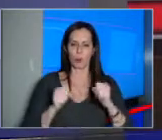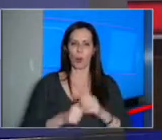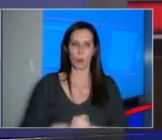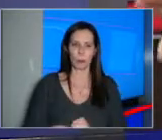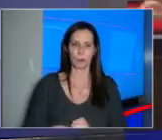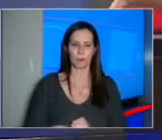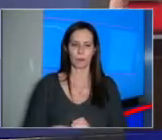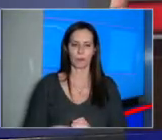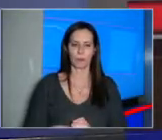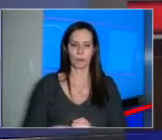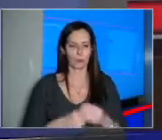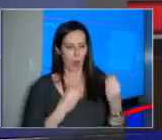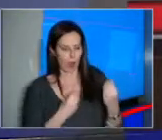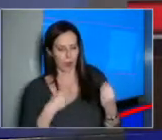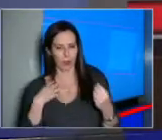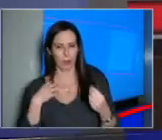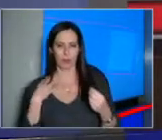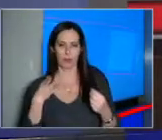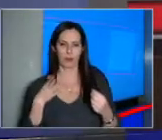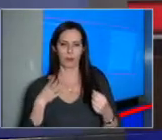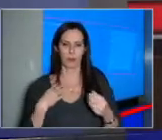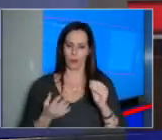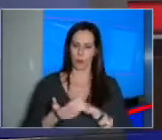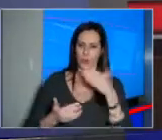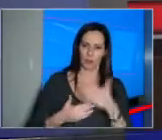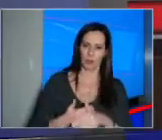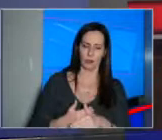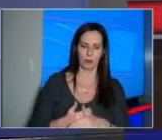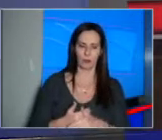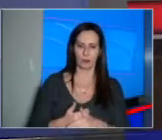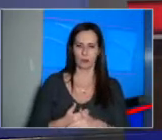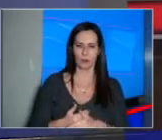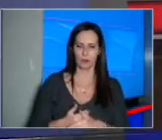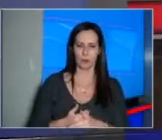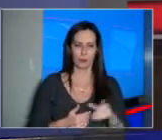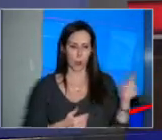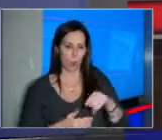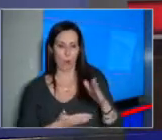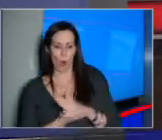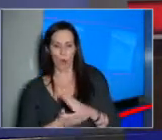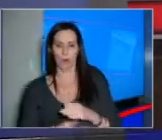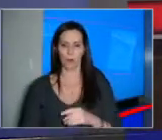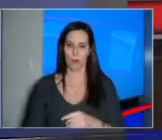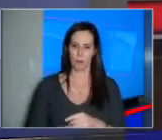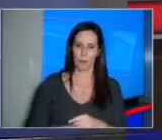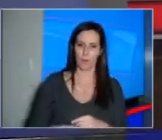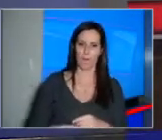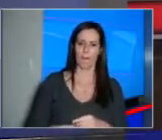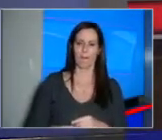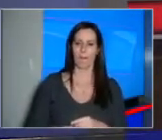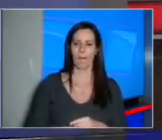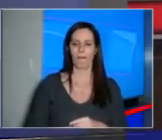הלאומי. רק רגע, חכה. רגע, אני שאלת עוד ידנו נטויה. אוקיי. בוודאי. הוא בא מוכן לרעיון. אני הודיתי לך מראש על